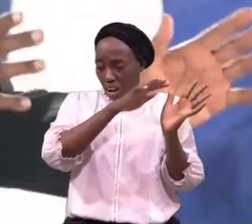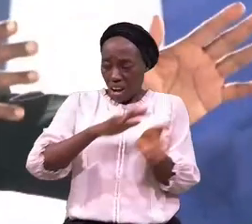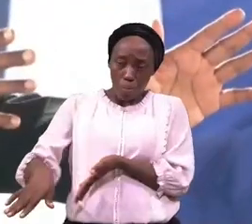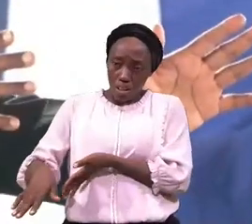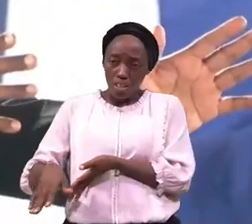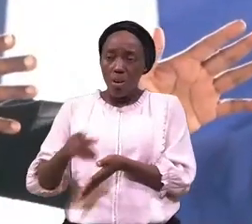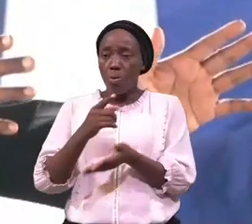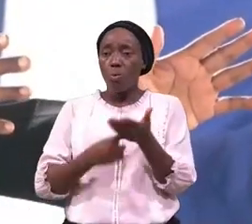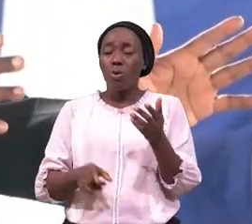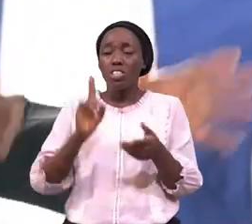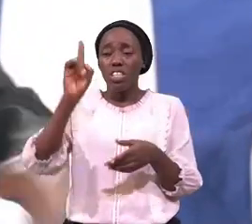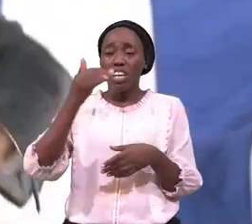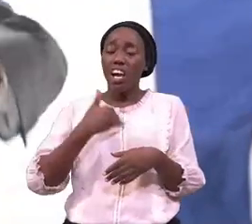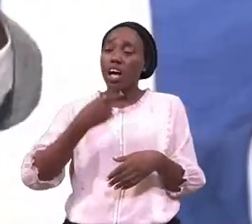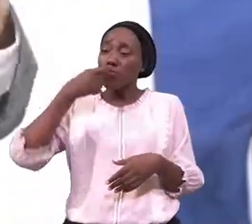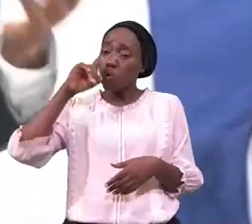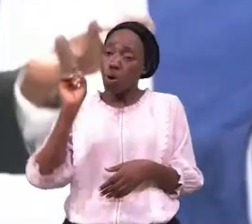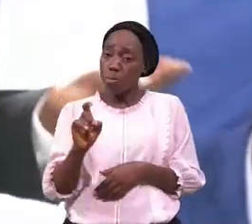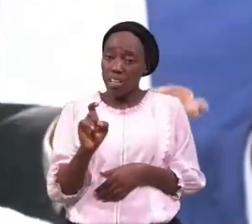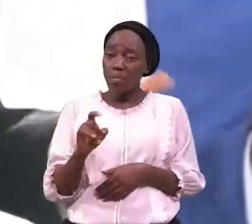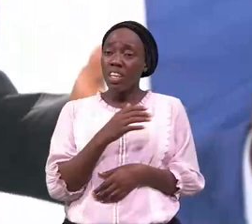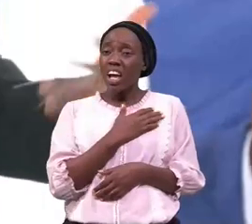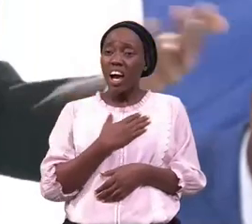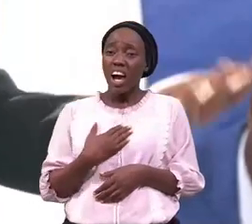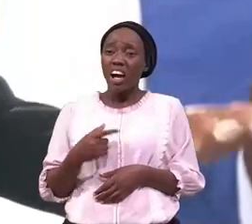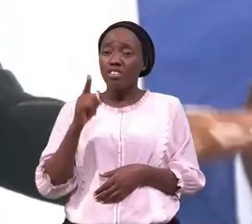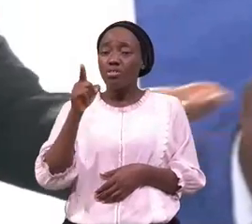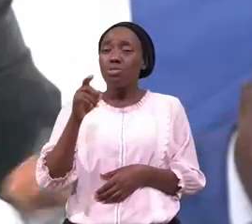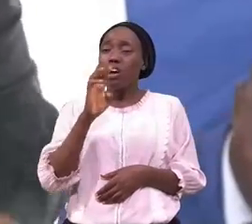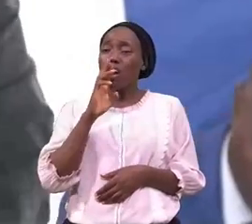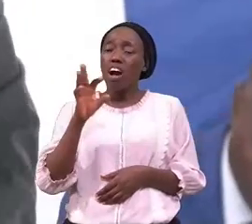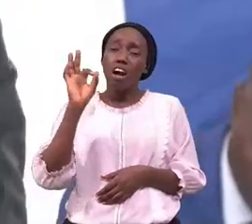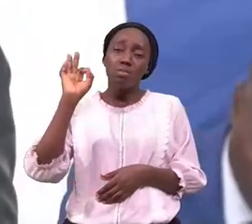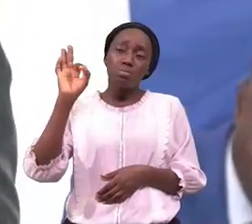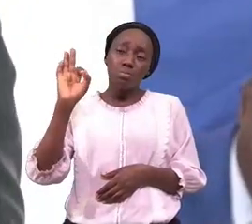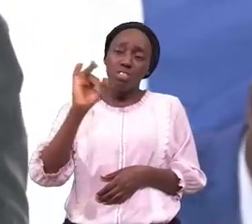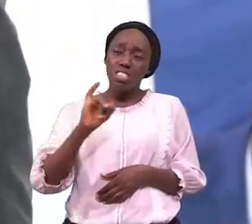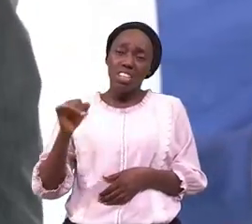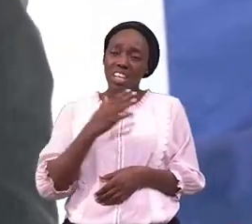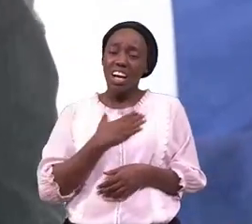Si vous abandonnez ce qu'il a commandé,